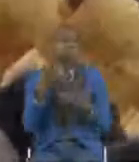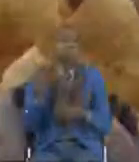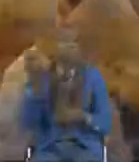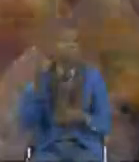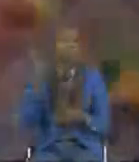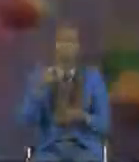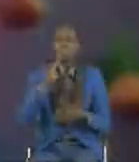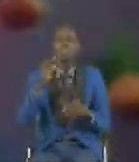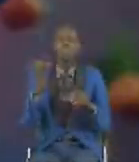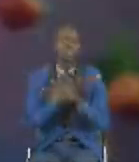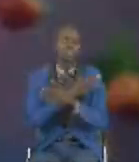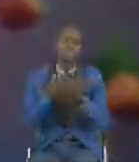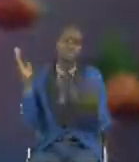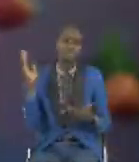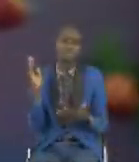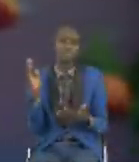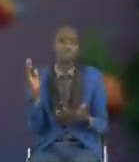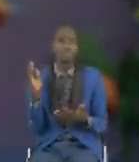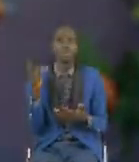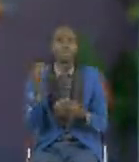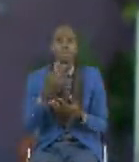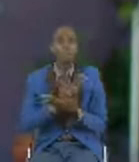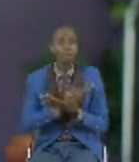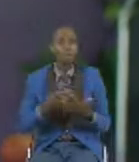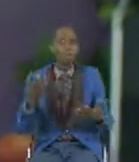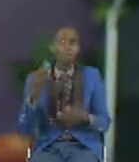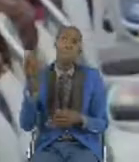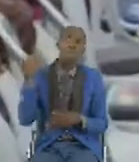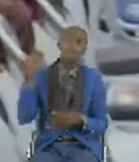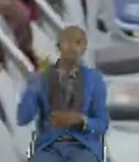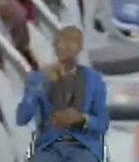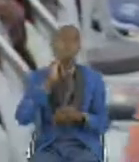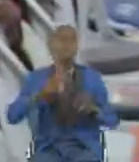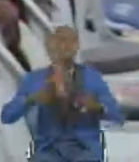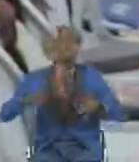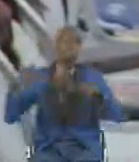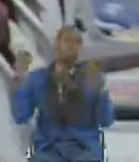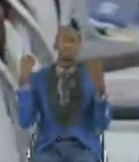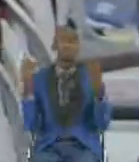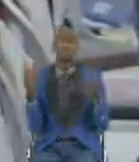La tristesse du passé enlevée. L'échec du passé annulé.